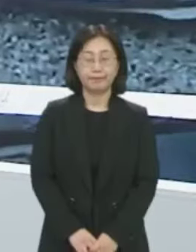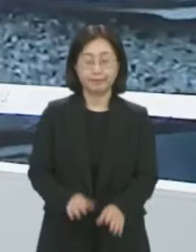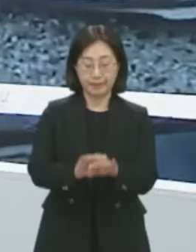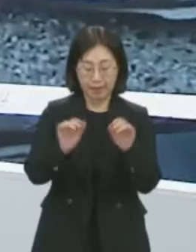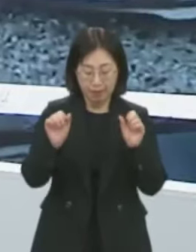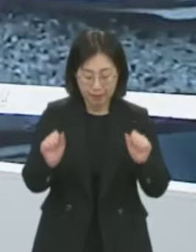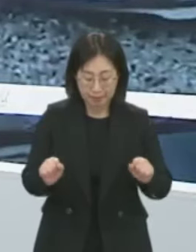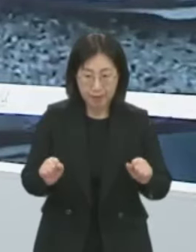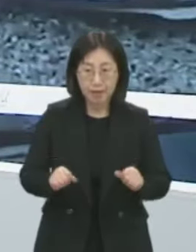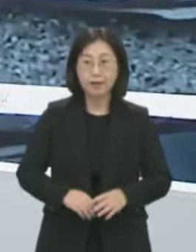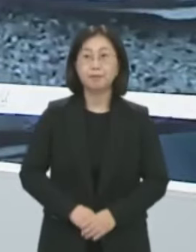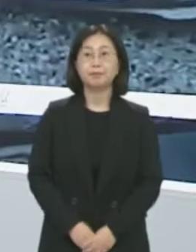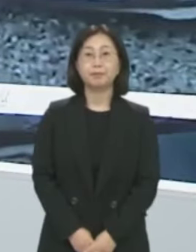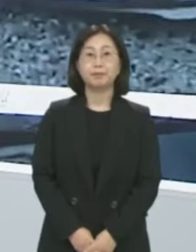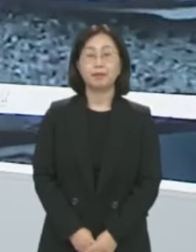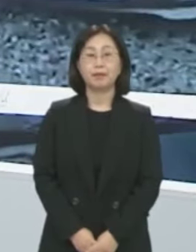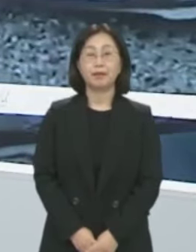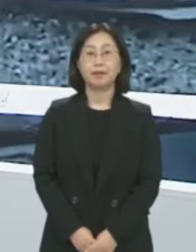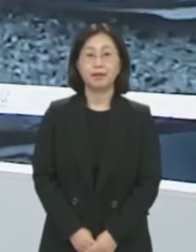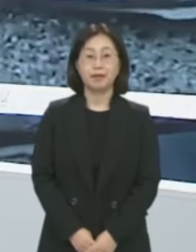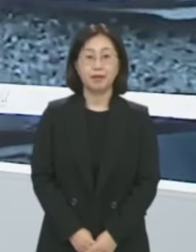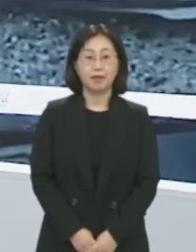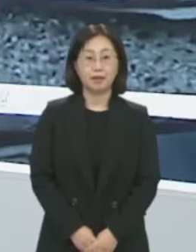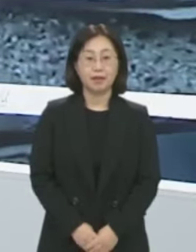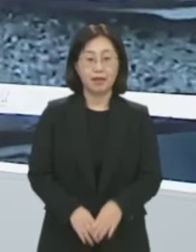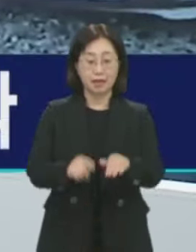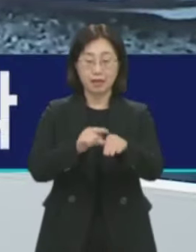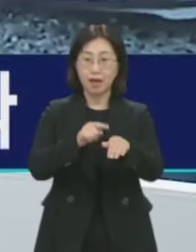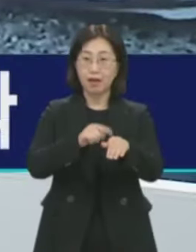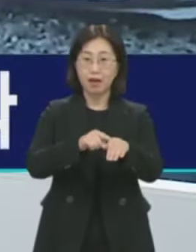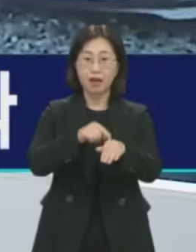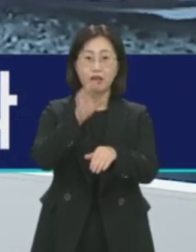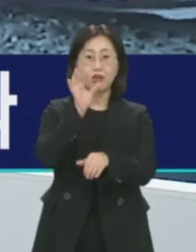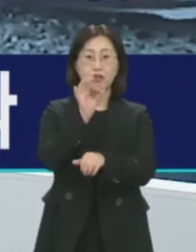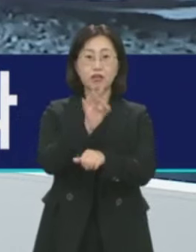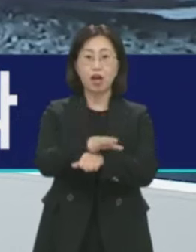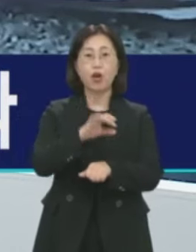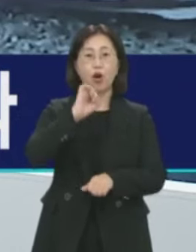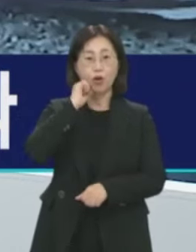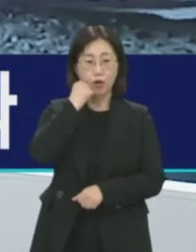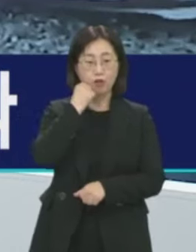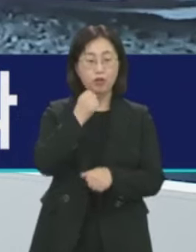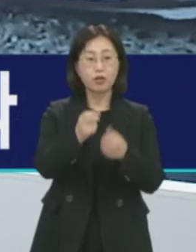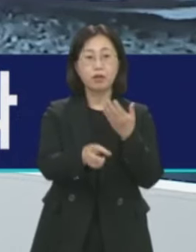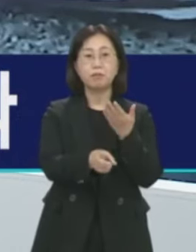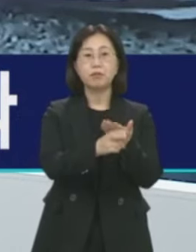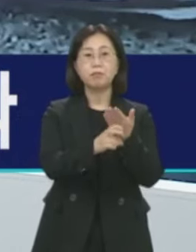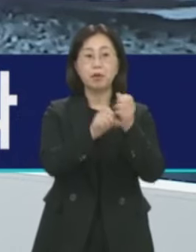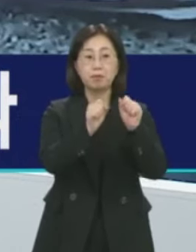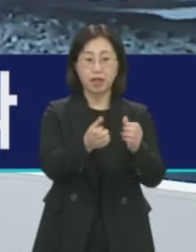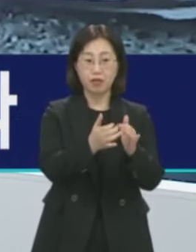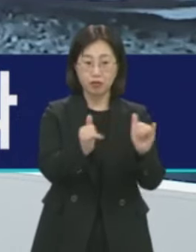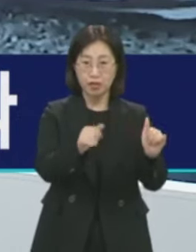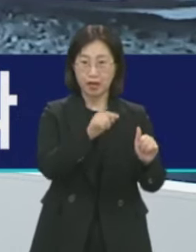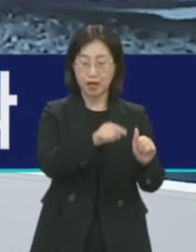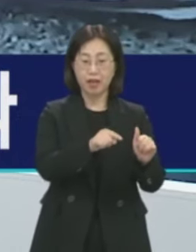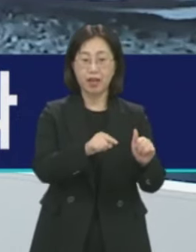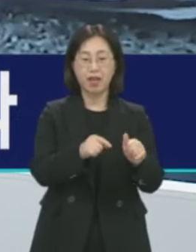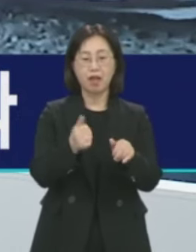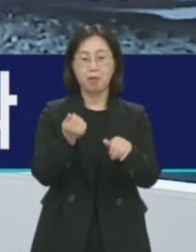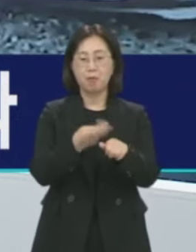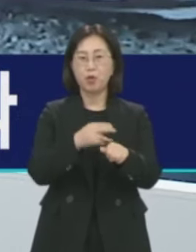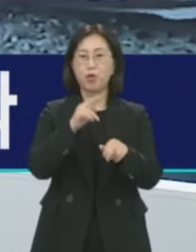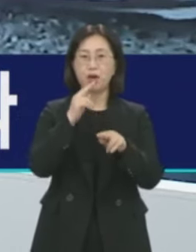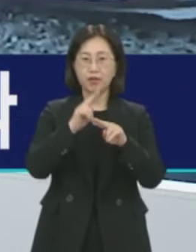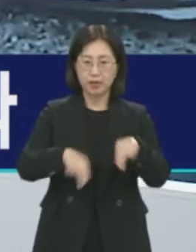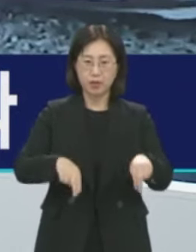시청자 여러분, 안녕하십니까? 차량 구입이 어려운 외국인 불법 체류자들을 상대로 무적 대포 차량을 팔아온